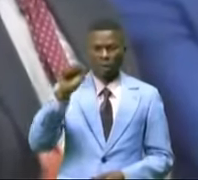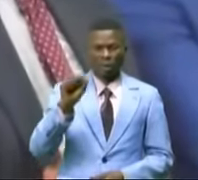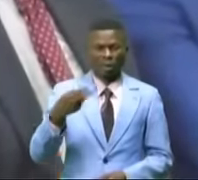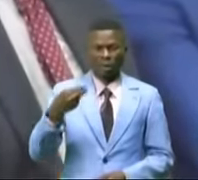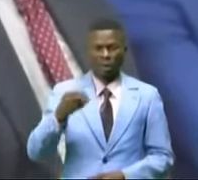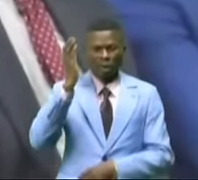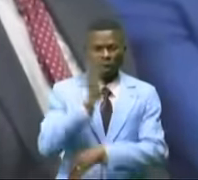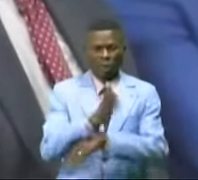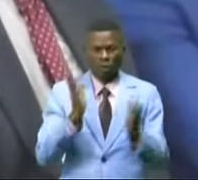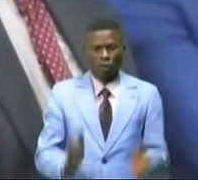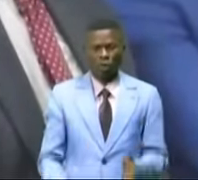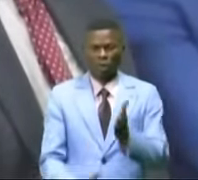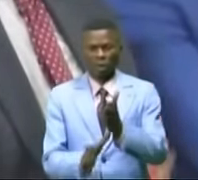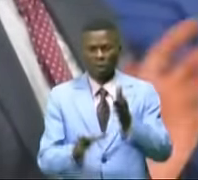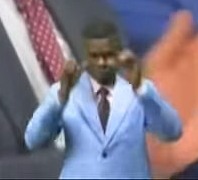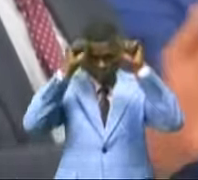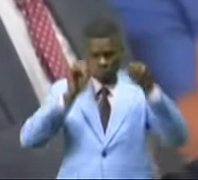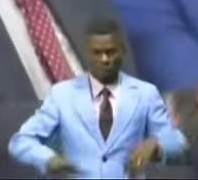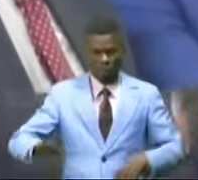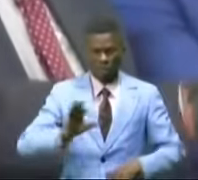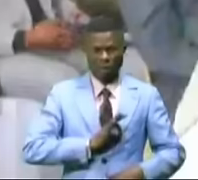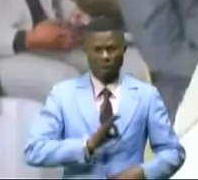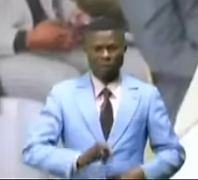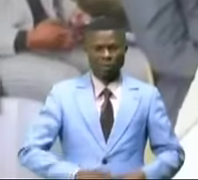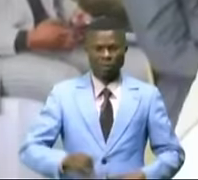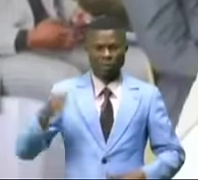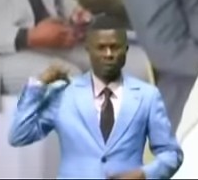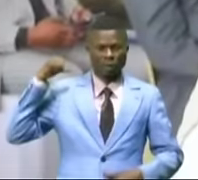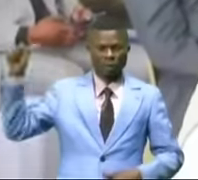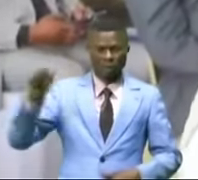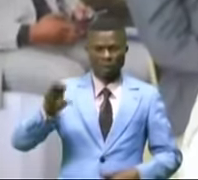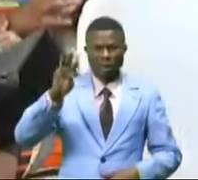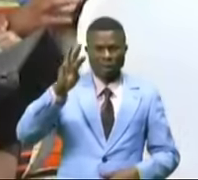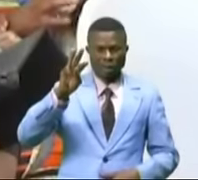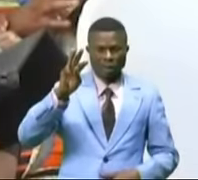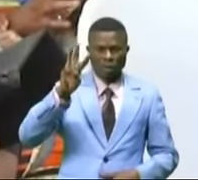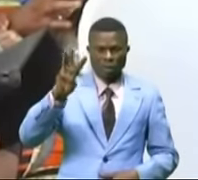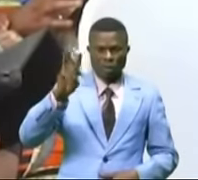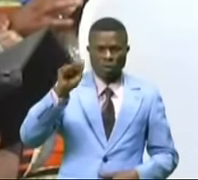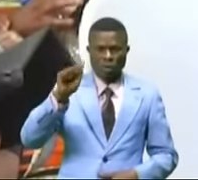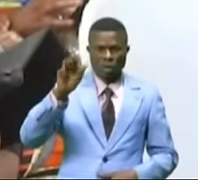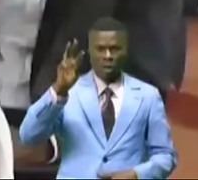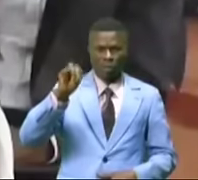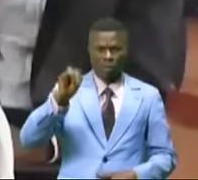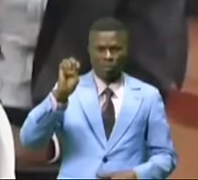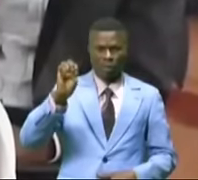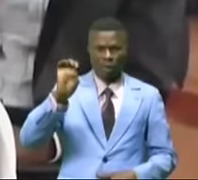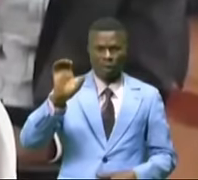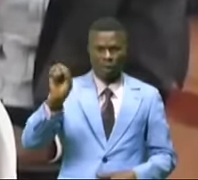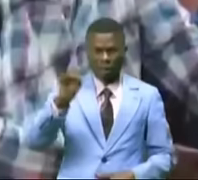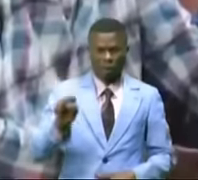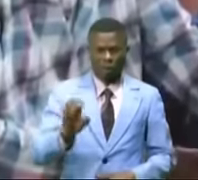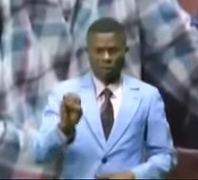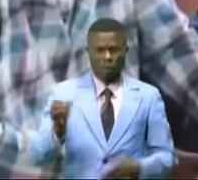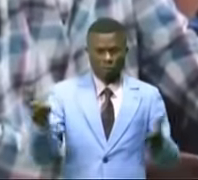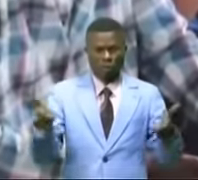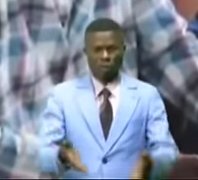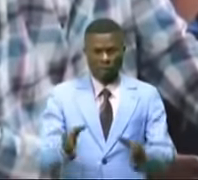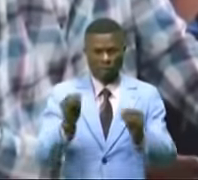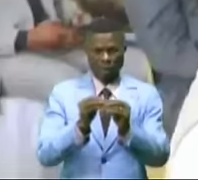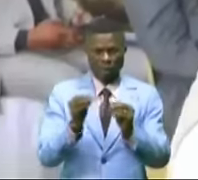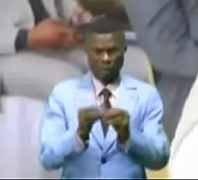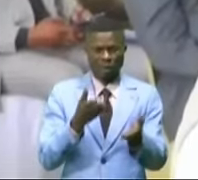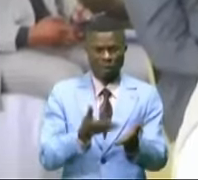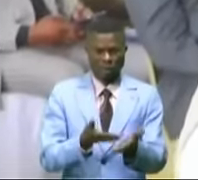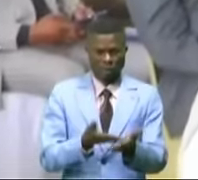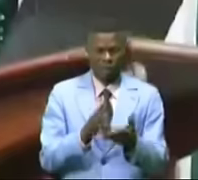conseiller adjoint du chef de l'État, André Wameso, qui ont aussi marqué leur présence à cette matinée